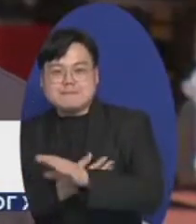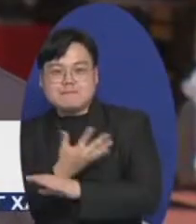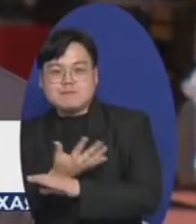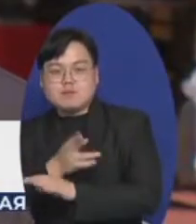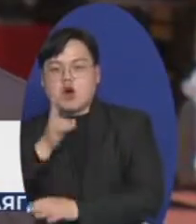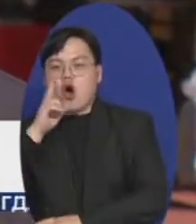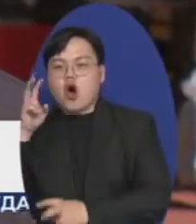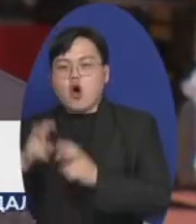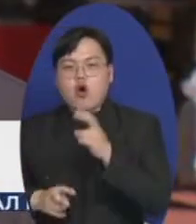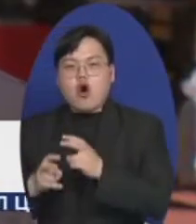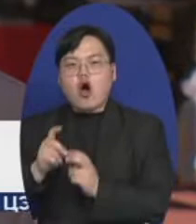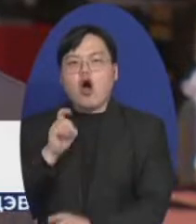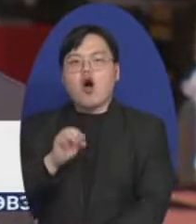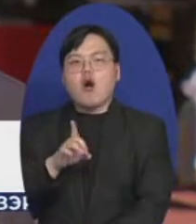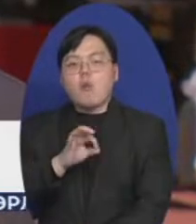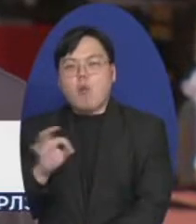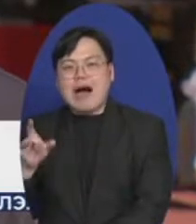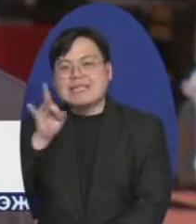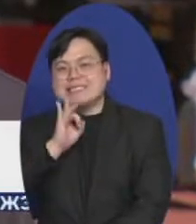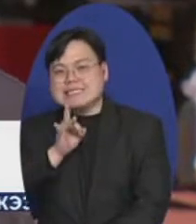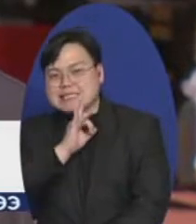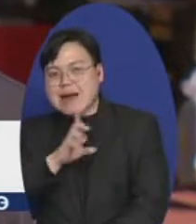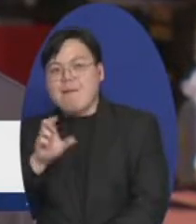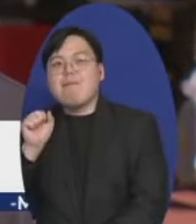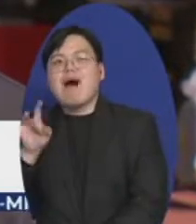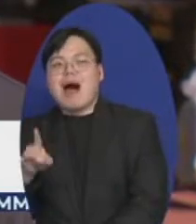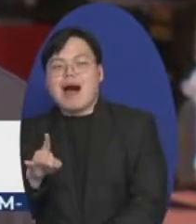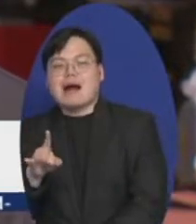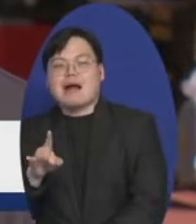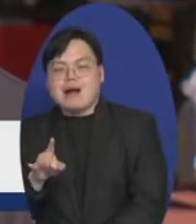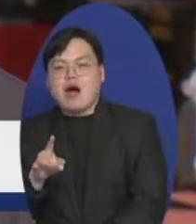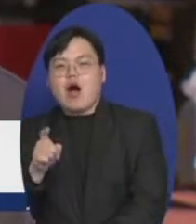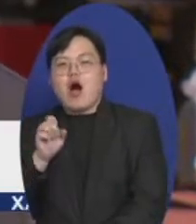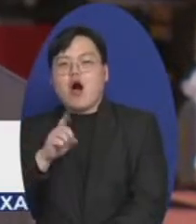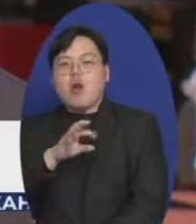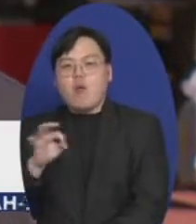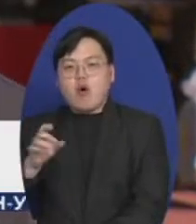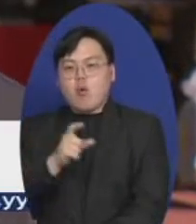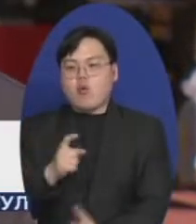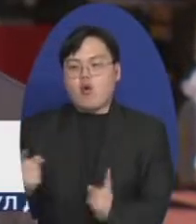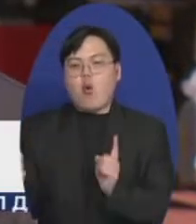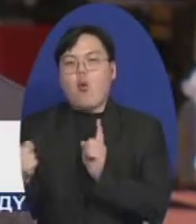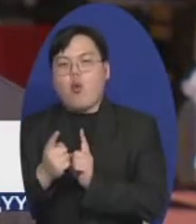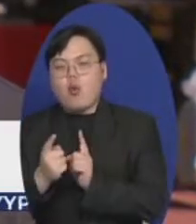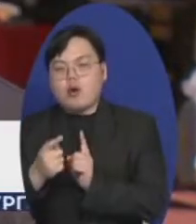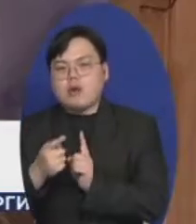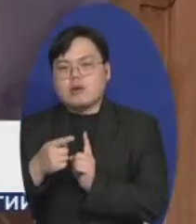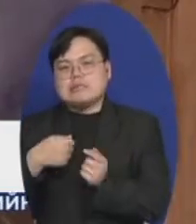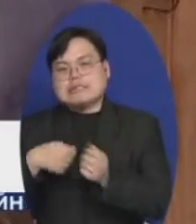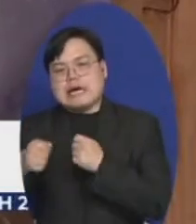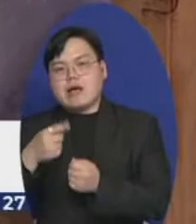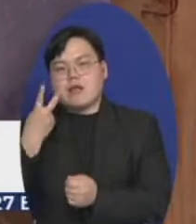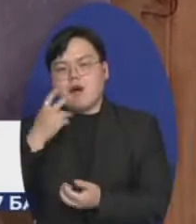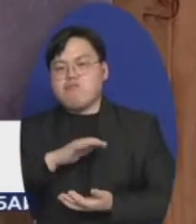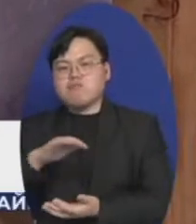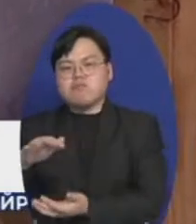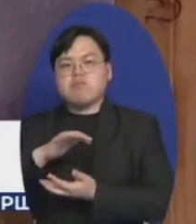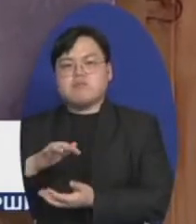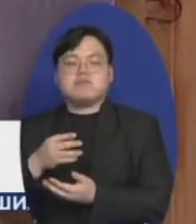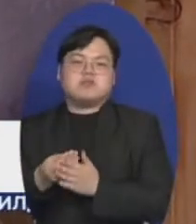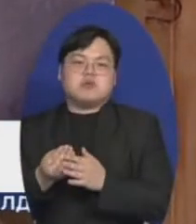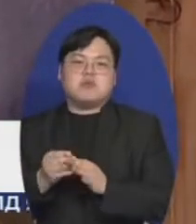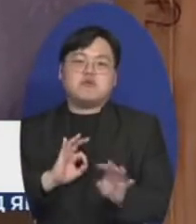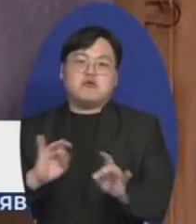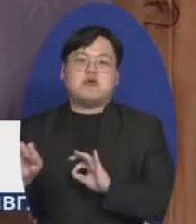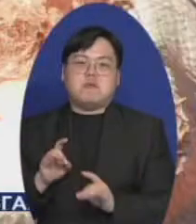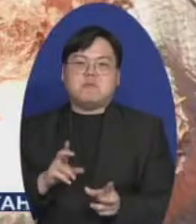маань хоол үйлдвэрлэгчдийн холбоо, одоо ресторан баарны холбоо гэдэг юм. Тэр хүмүүстэй уулзах хөсөлтэй байна. Бараа бүтээгдэхүүнээ нийлүүлээ гэж. Энэ жилийн намрын ногоо